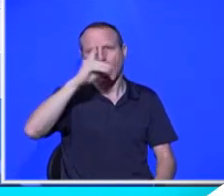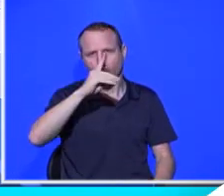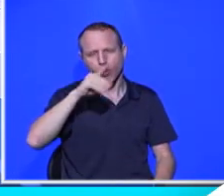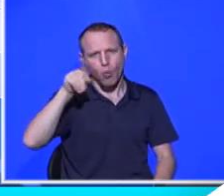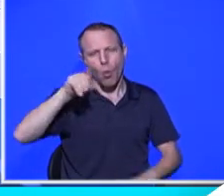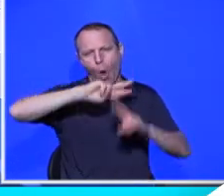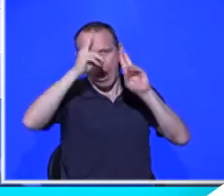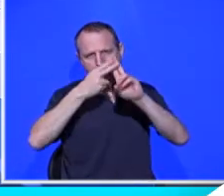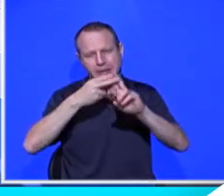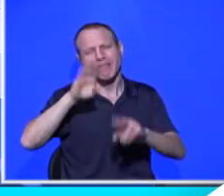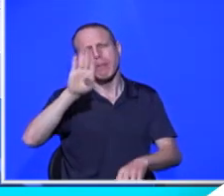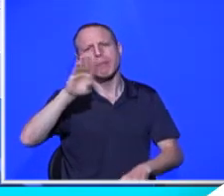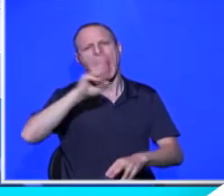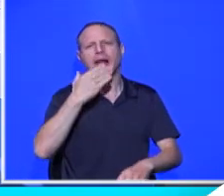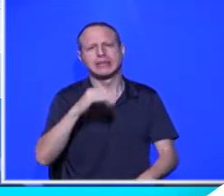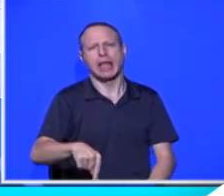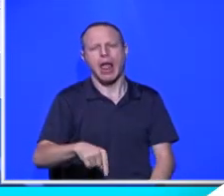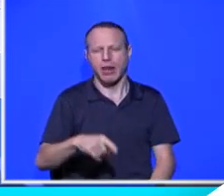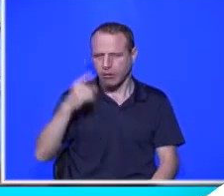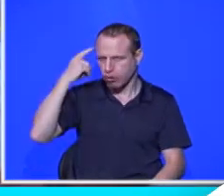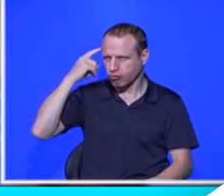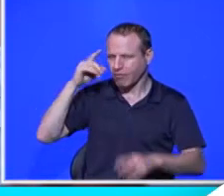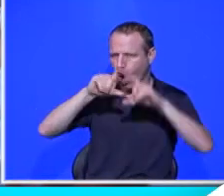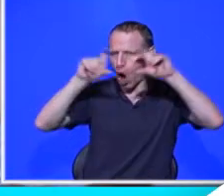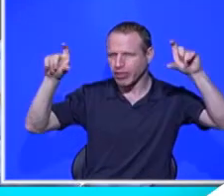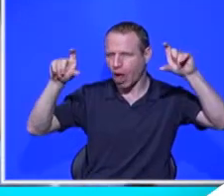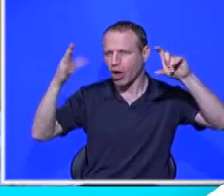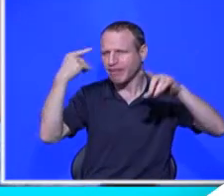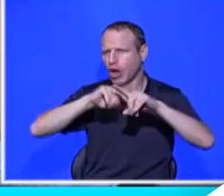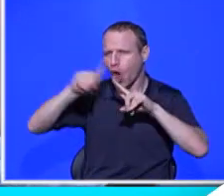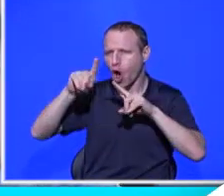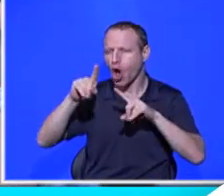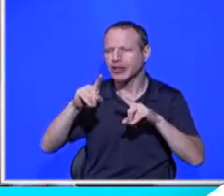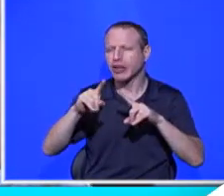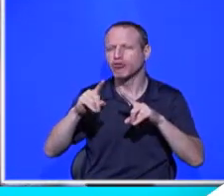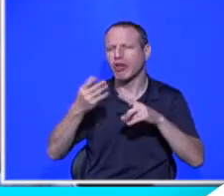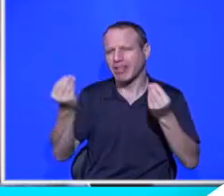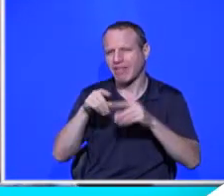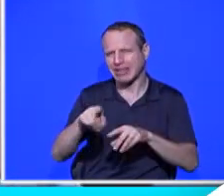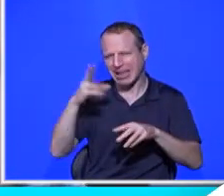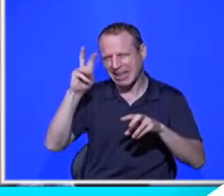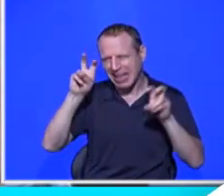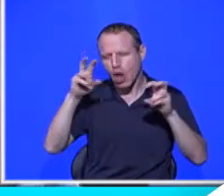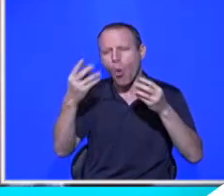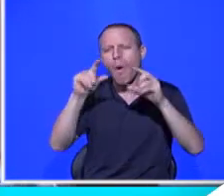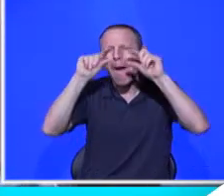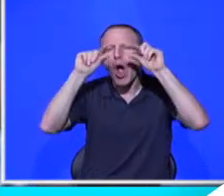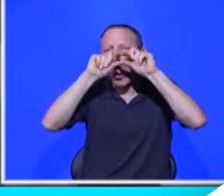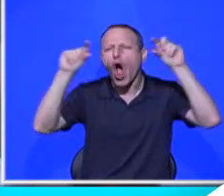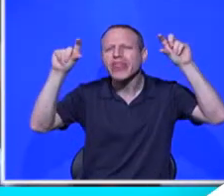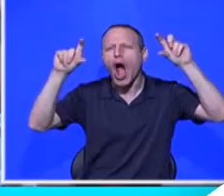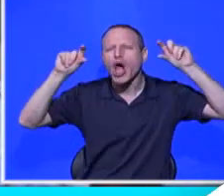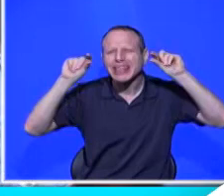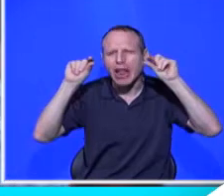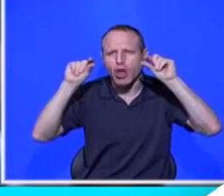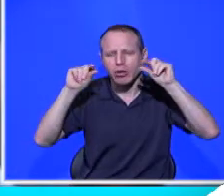רק לחשוב, אתה יודע, על הכותרות שהיו לפני חודש, על הדבר הזה, כאילו מיני כותרות כדי לעשות איזשהו משהו בז